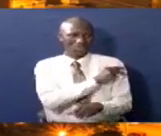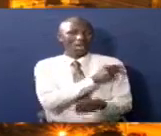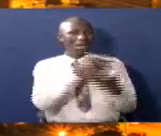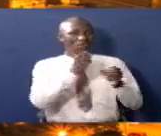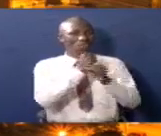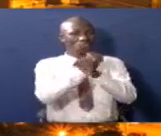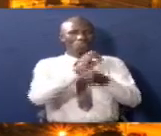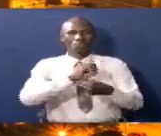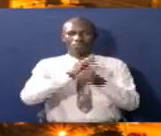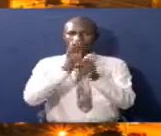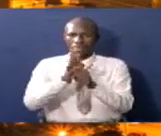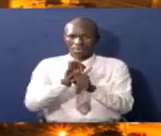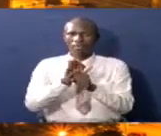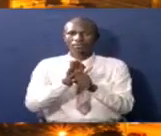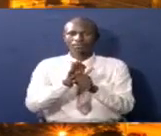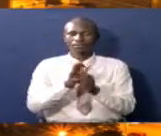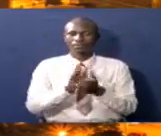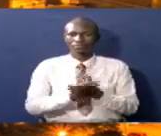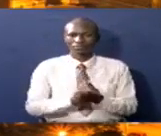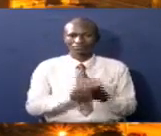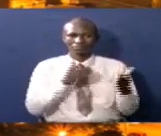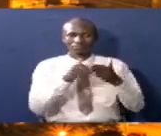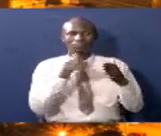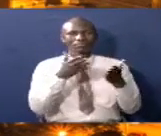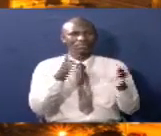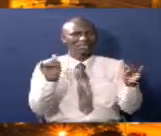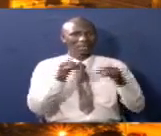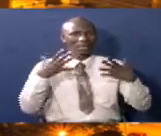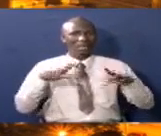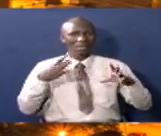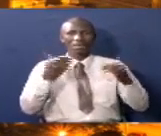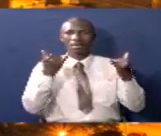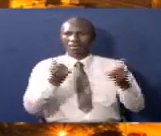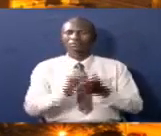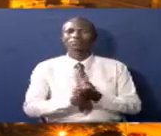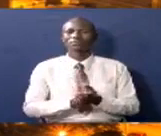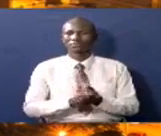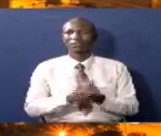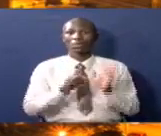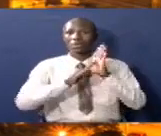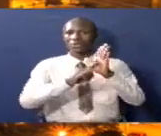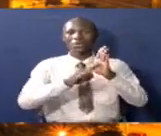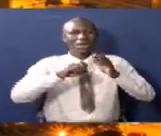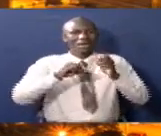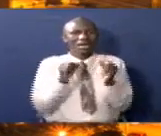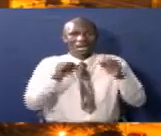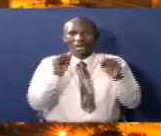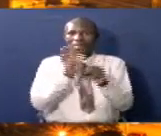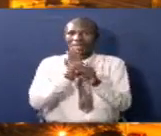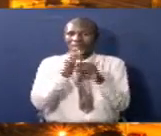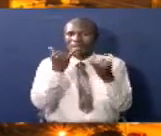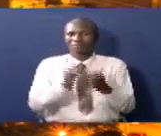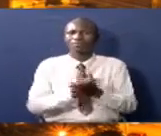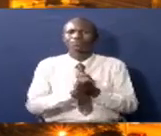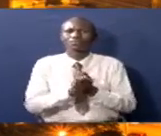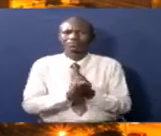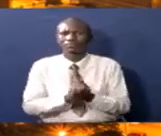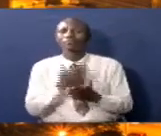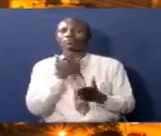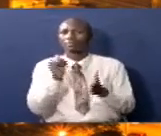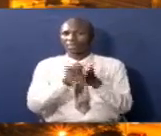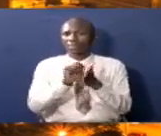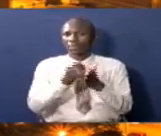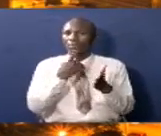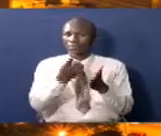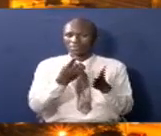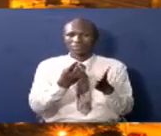ya na wawa coronavirus wa kuvina mo Enenthi ani mafikia kuithi wa mayona ni ya utani wana vala mafikia kuithi wa mayenda kana